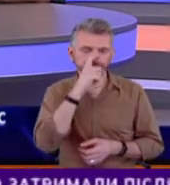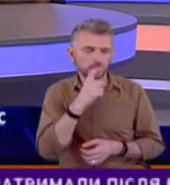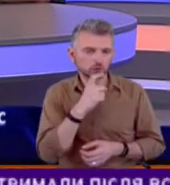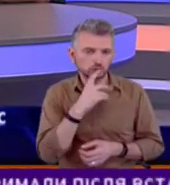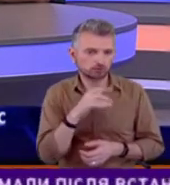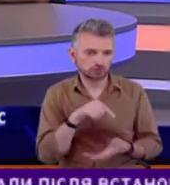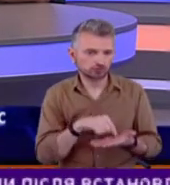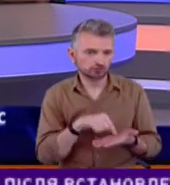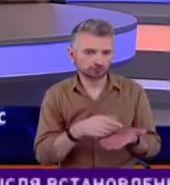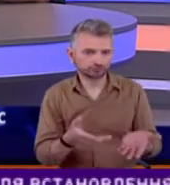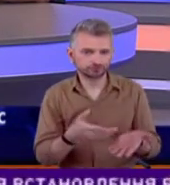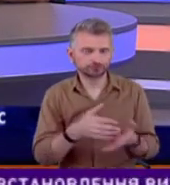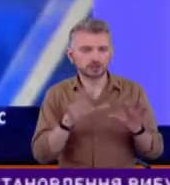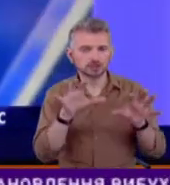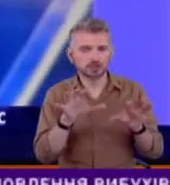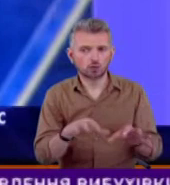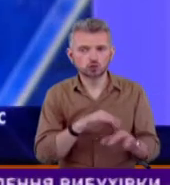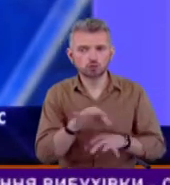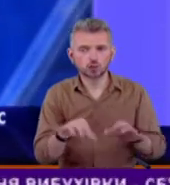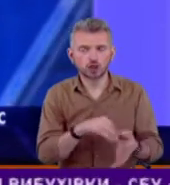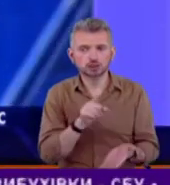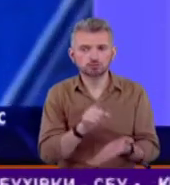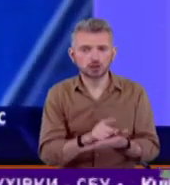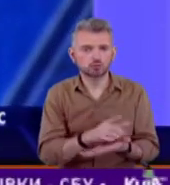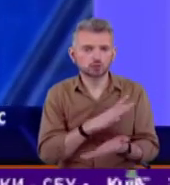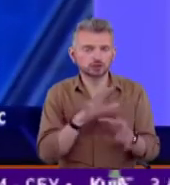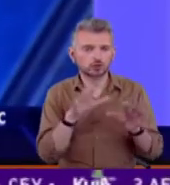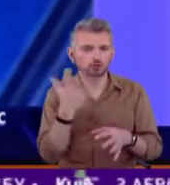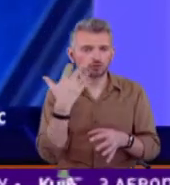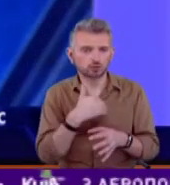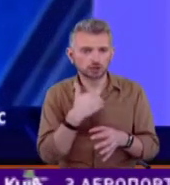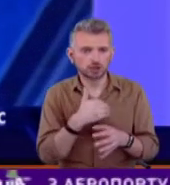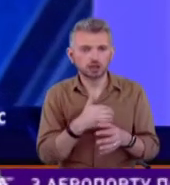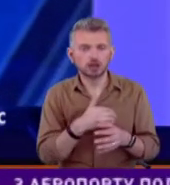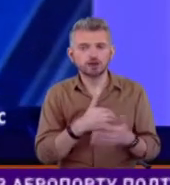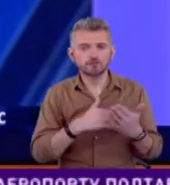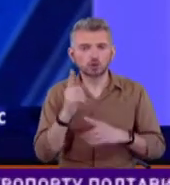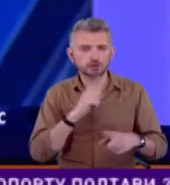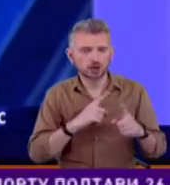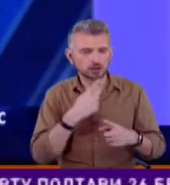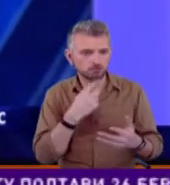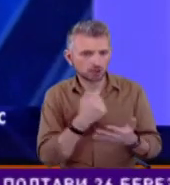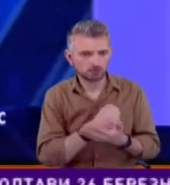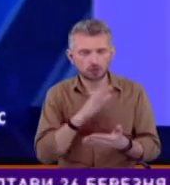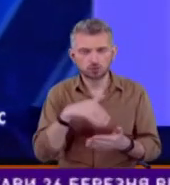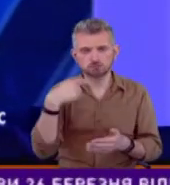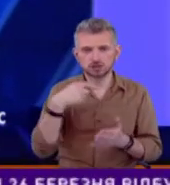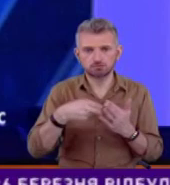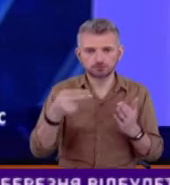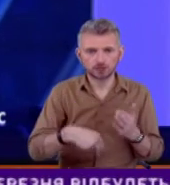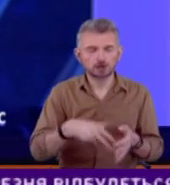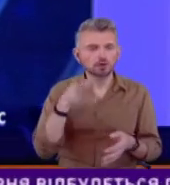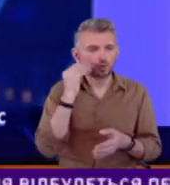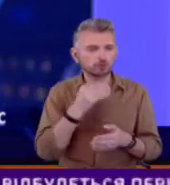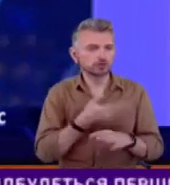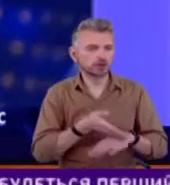з документу, тому що законопроект має бути стати законом, коли прийде Верховна Рада і підпише президент. Враховуючи напружену роботу